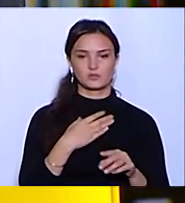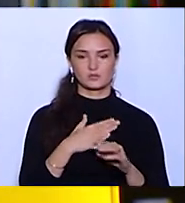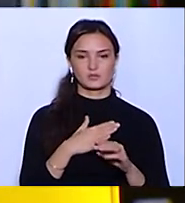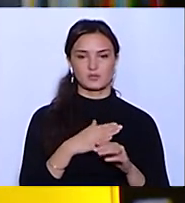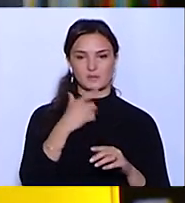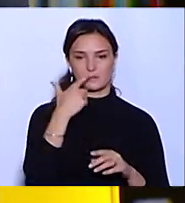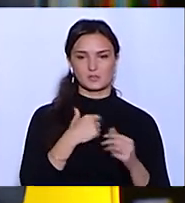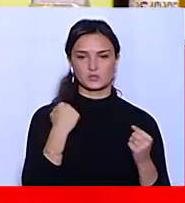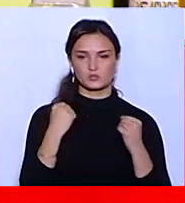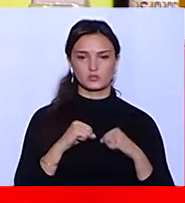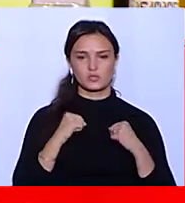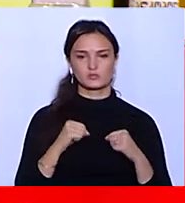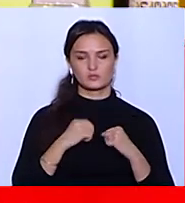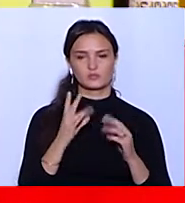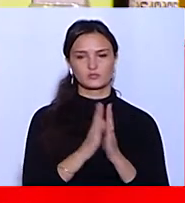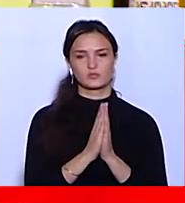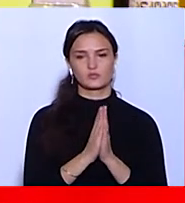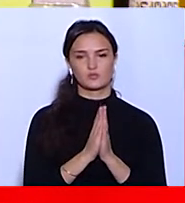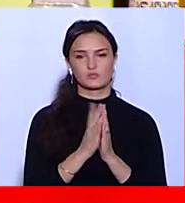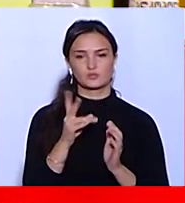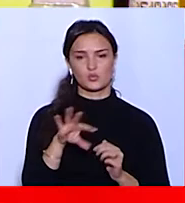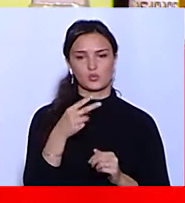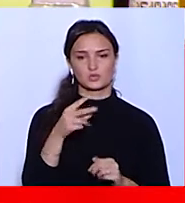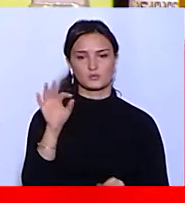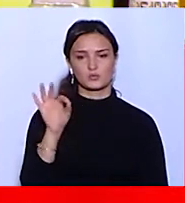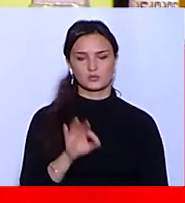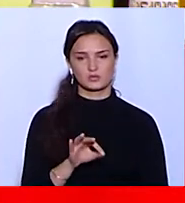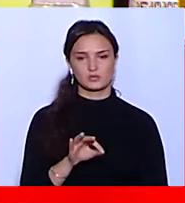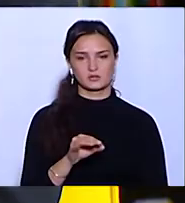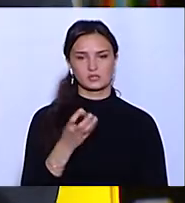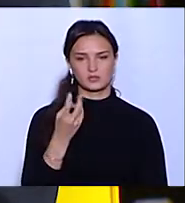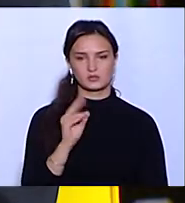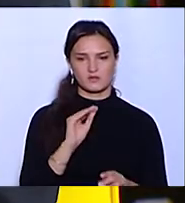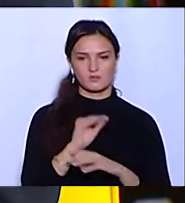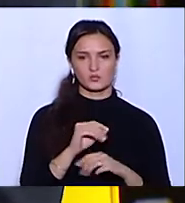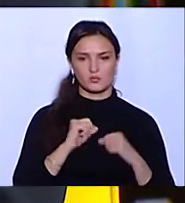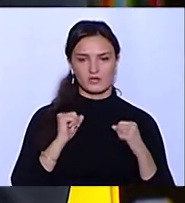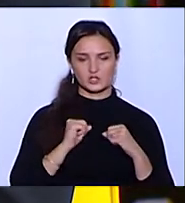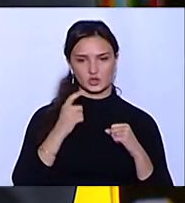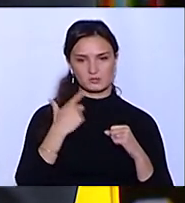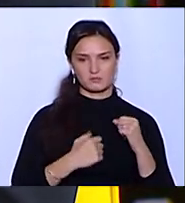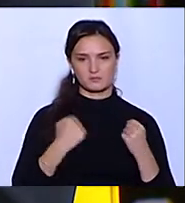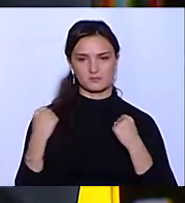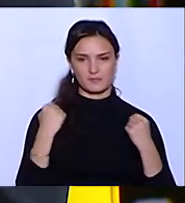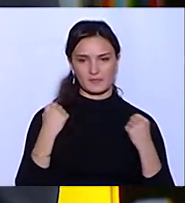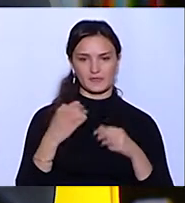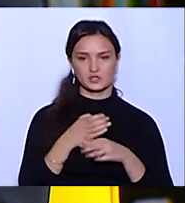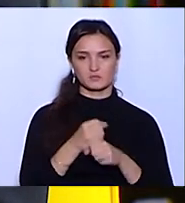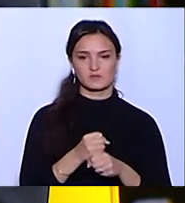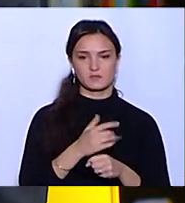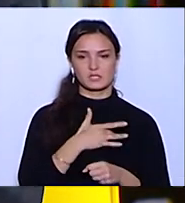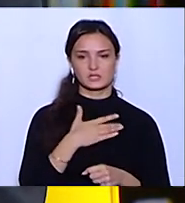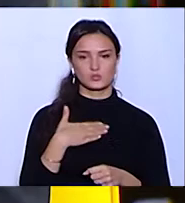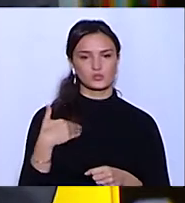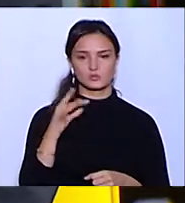ფიზიკური აქტივობა. ყველას უნდა ვთხოვოთ, რომ აი ყველაზე 20% კიდე დავამატოთ ფიზიკური აქტივობით შემცირებული ძუძუს